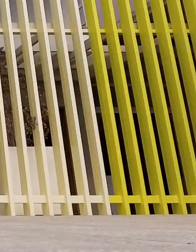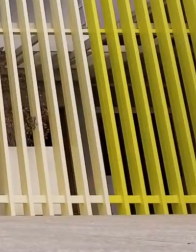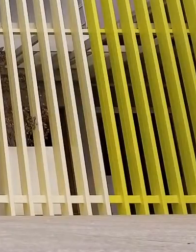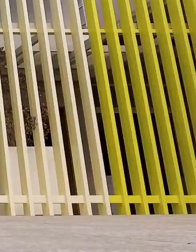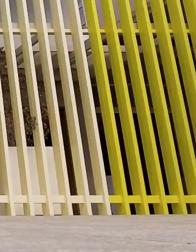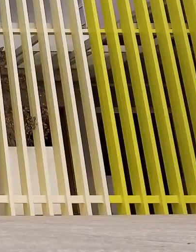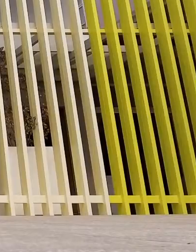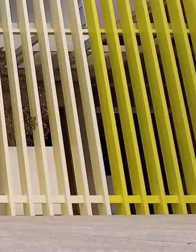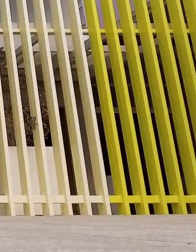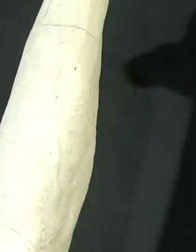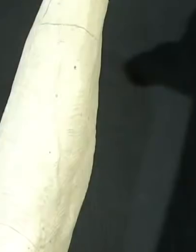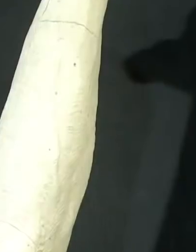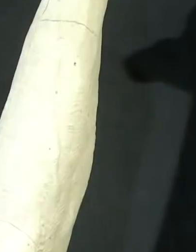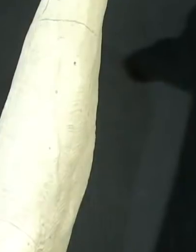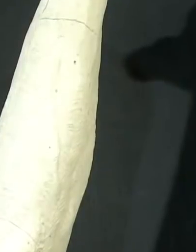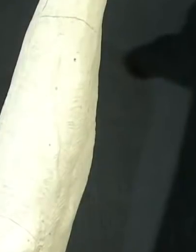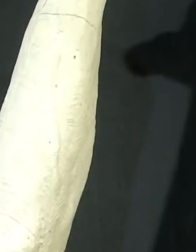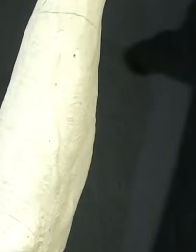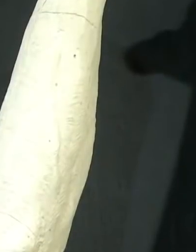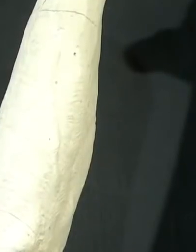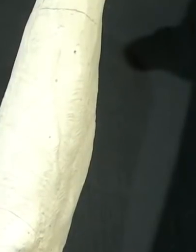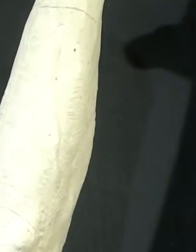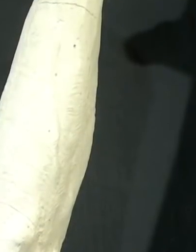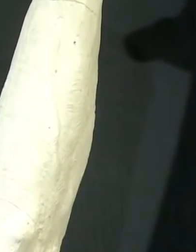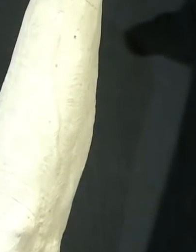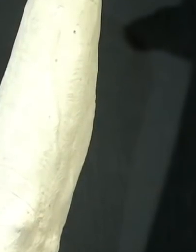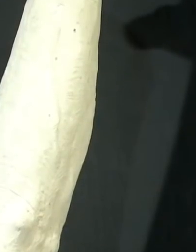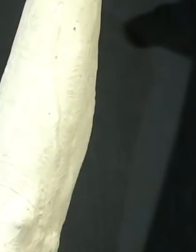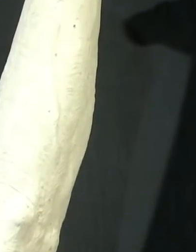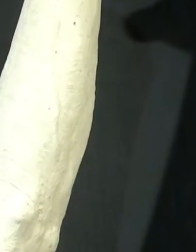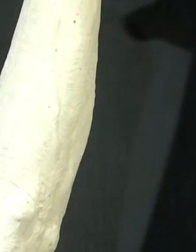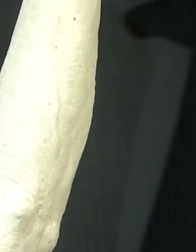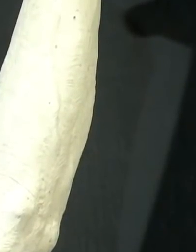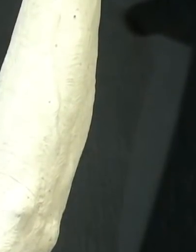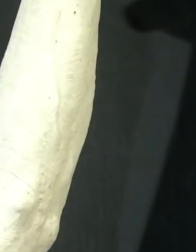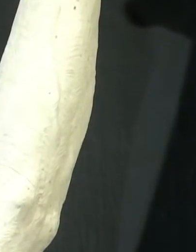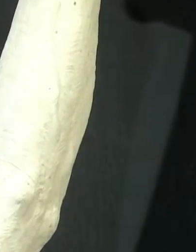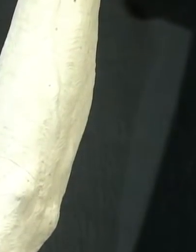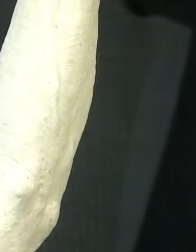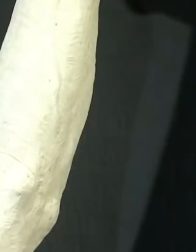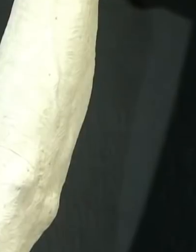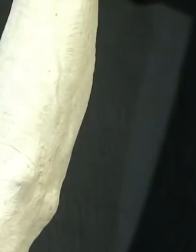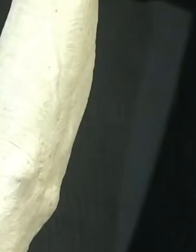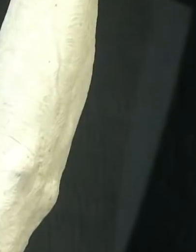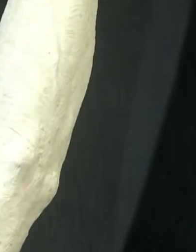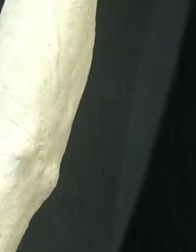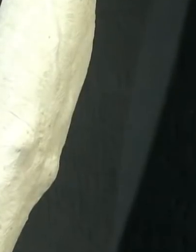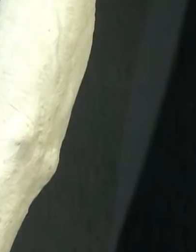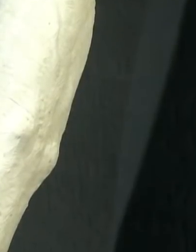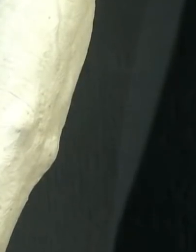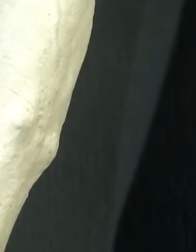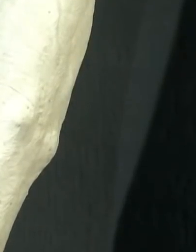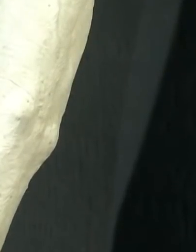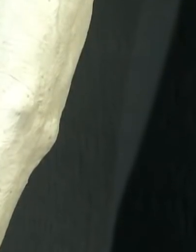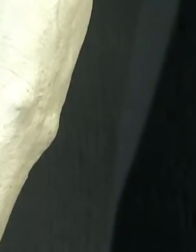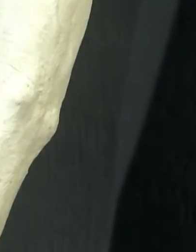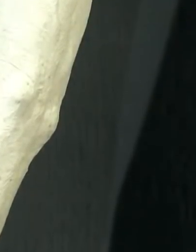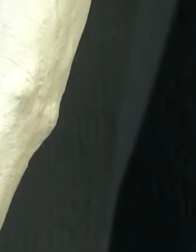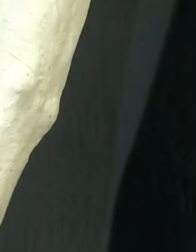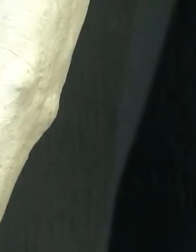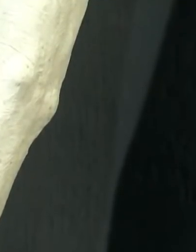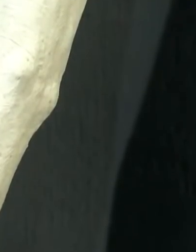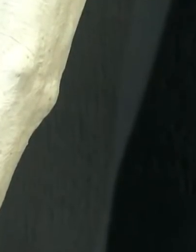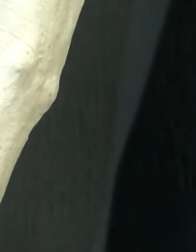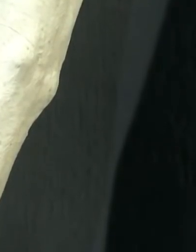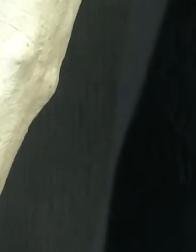illum Dun Martin Mikallef, id-direttur ta' din ir-residenza, kif ukoll Dun Marco Portelli, Patri Mark